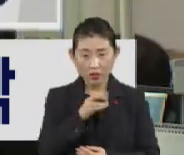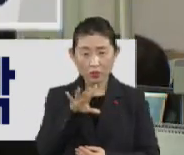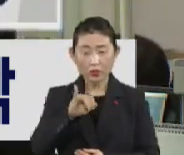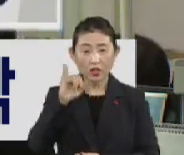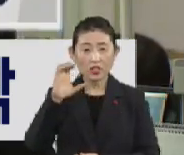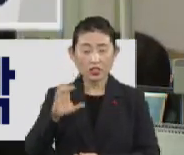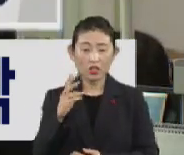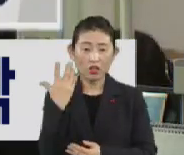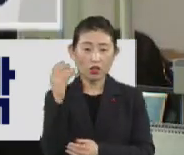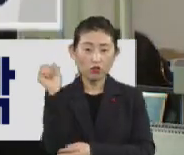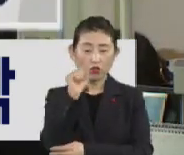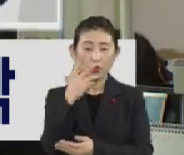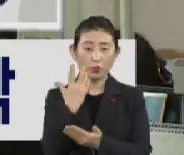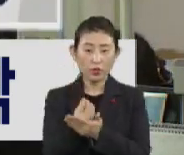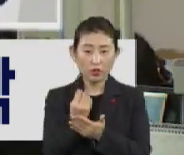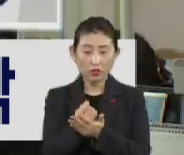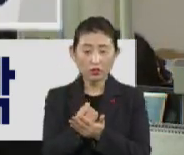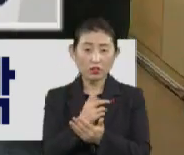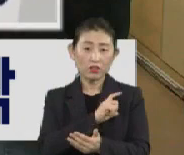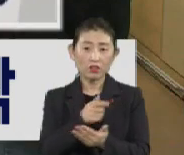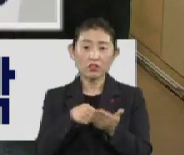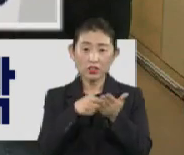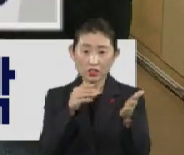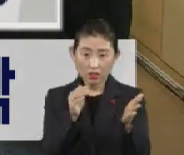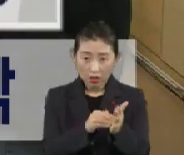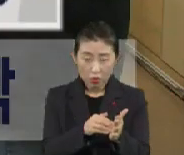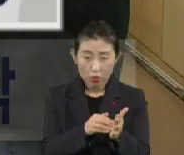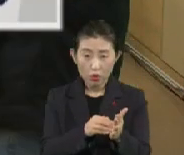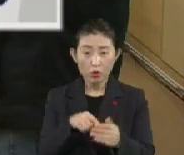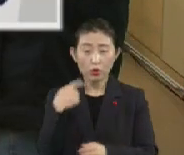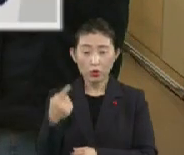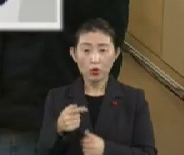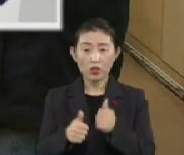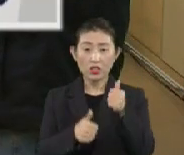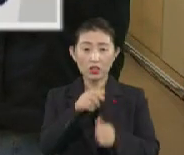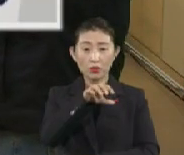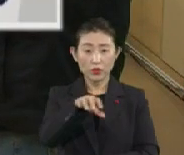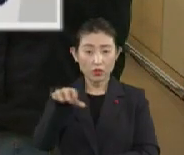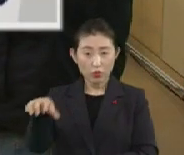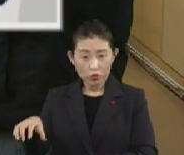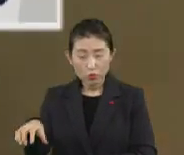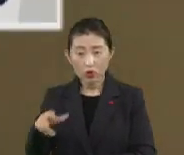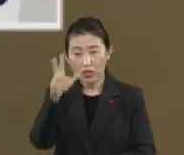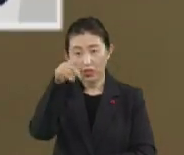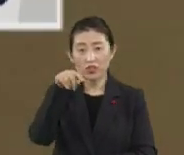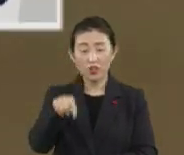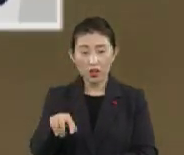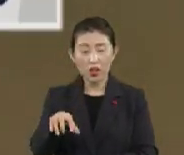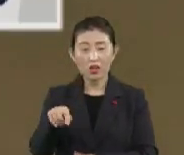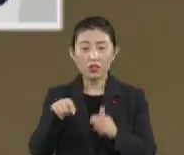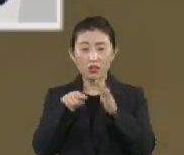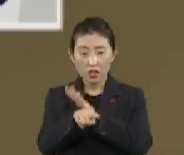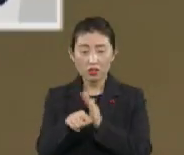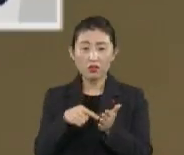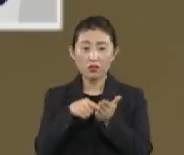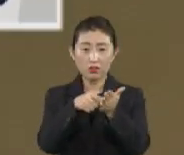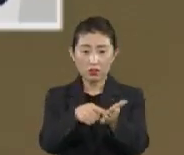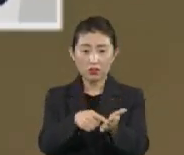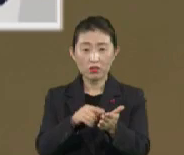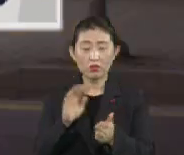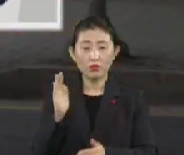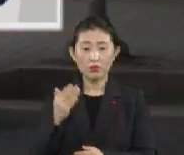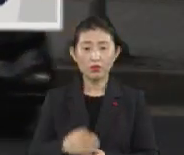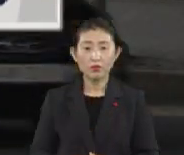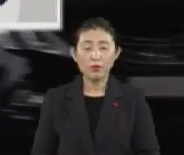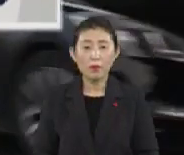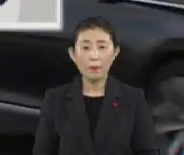IC 운전면허증을 신청하고 신청 시 지정한 운전면허시험장 또는 경찰서 민원실을 방문해